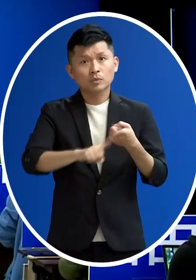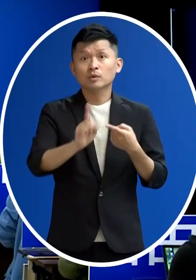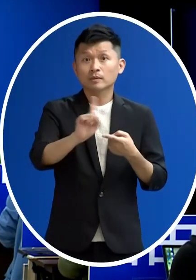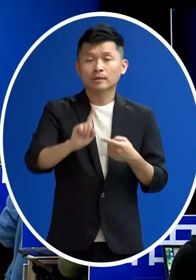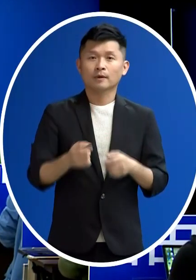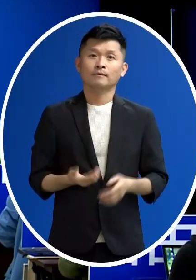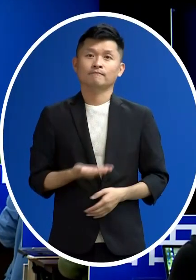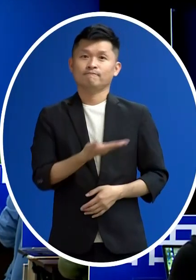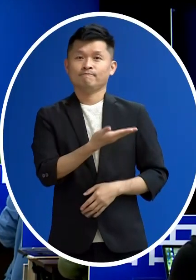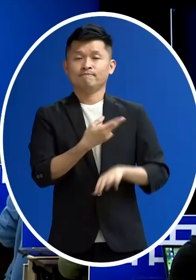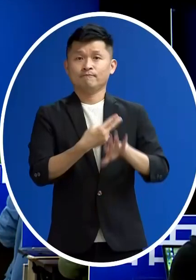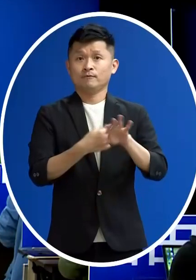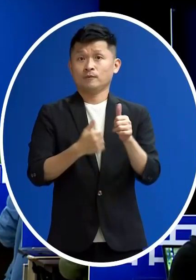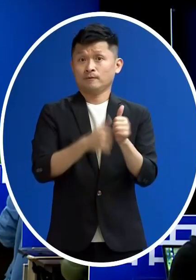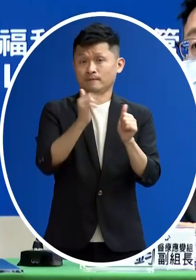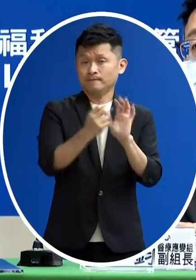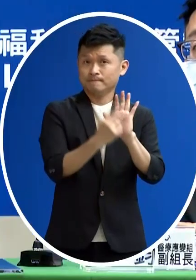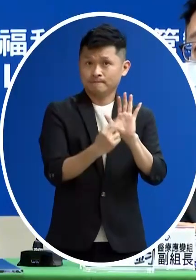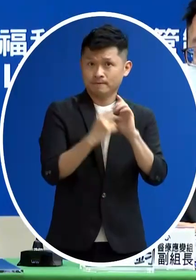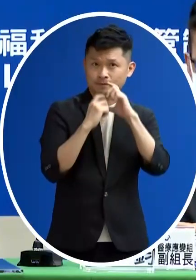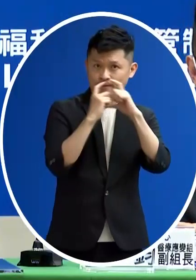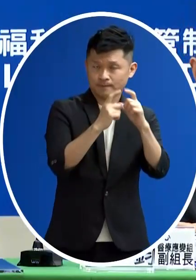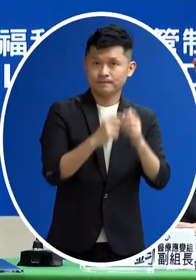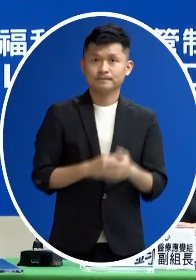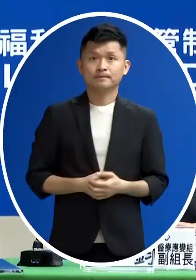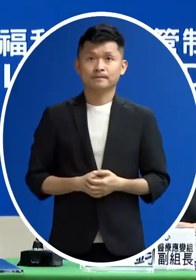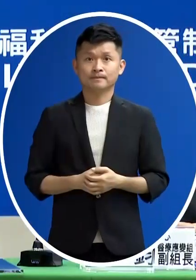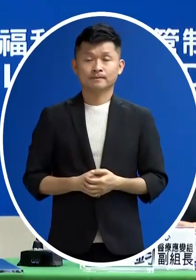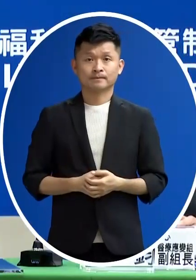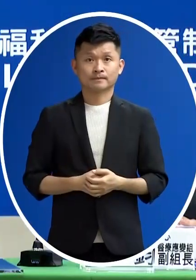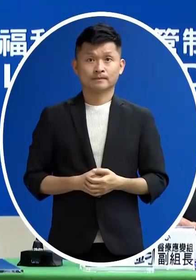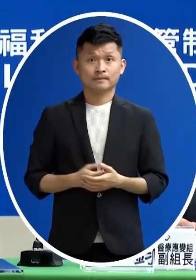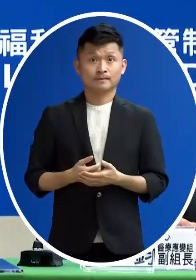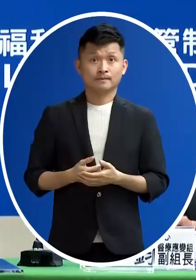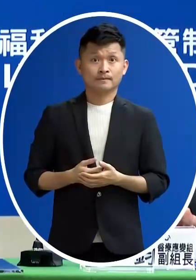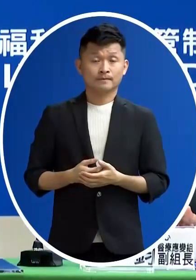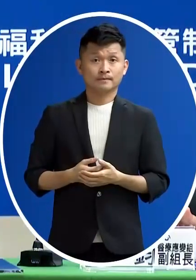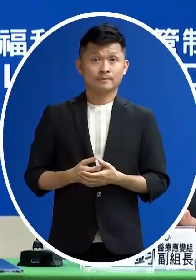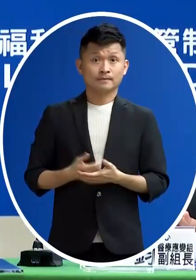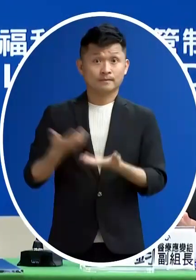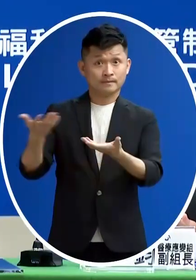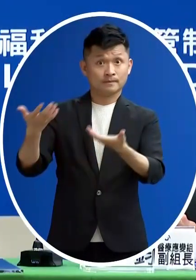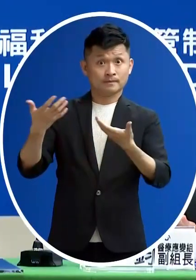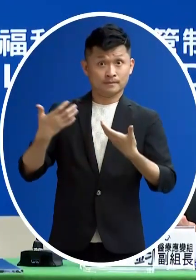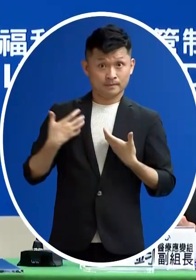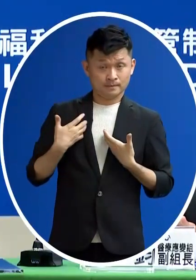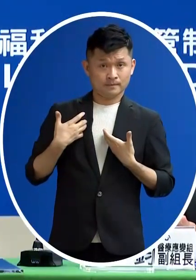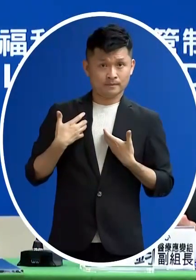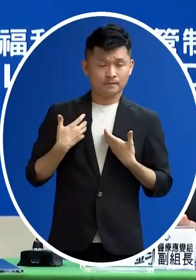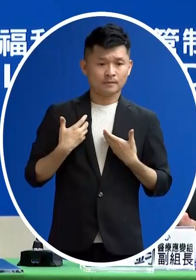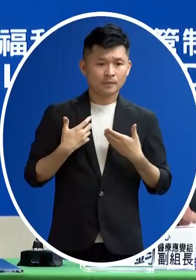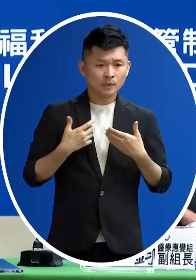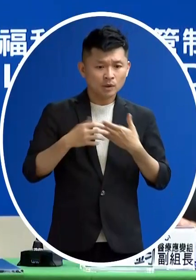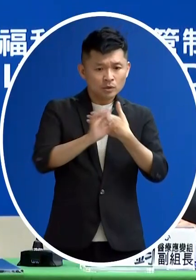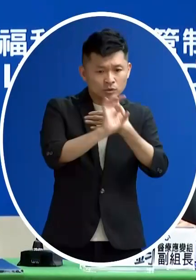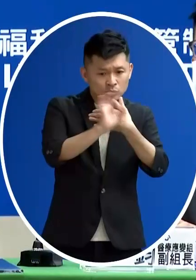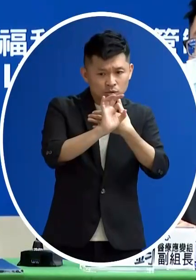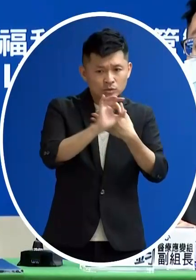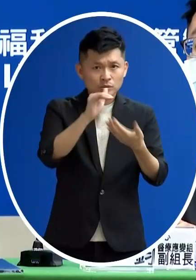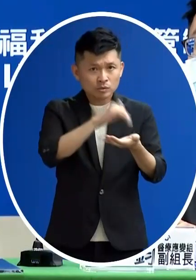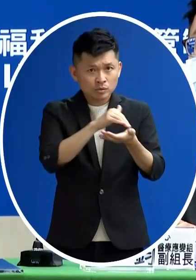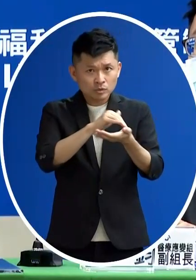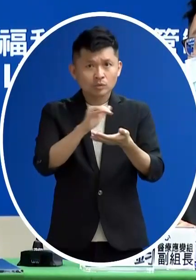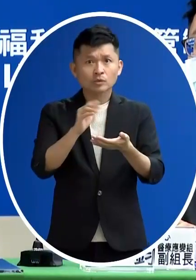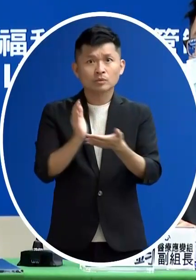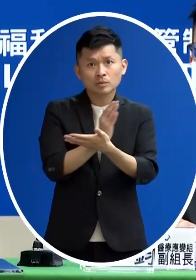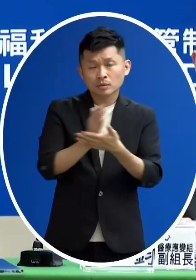请罗一君。好，不过这个东西是讲它的提供，当然那是在我们来使用了哈。那基本上他这样讲，